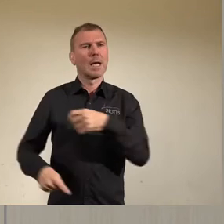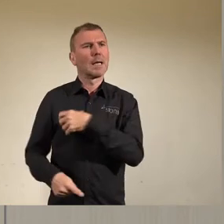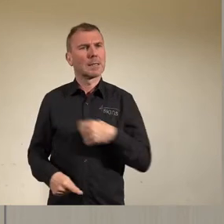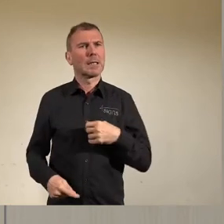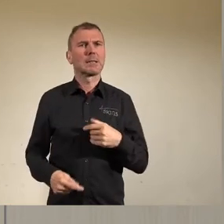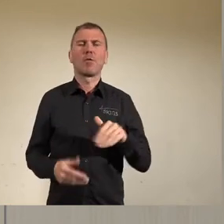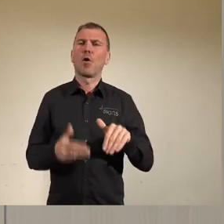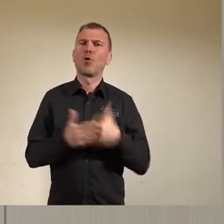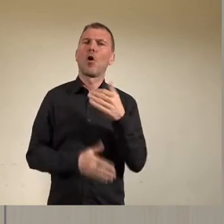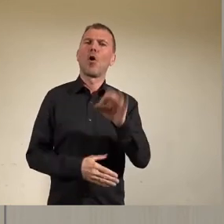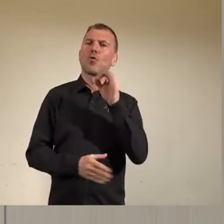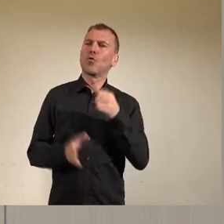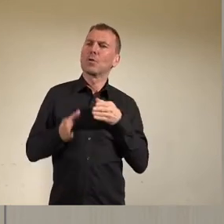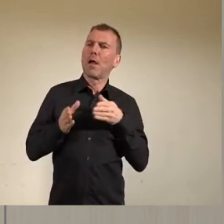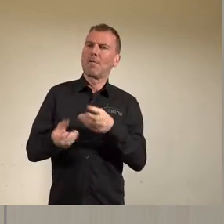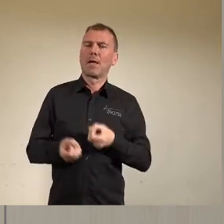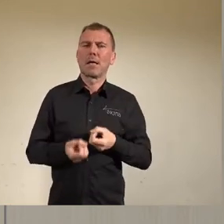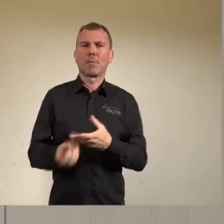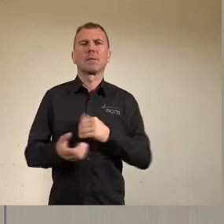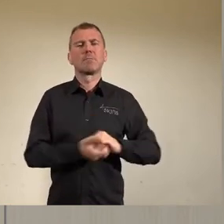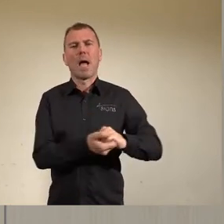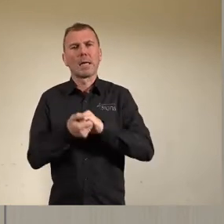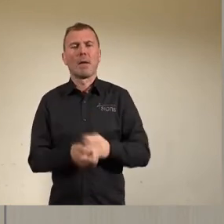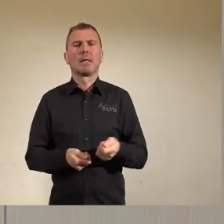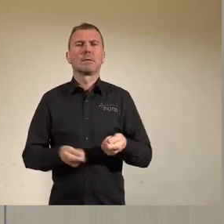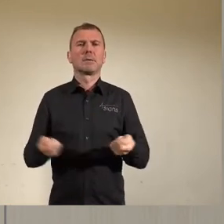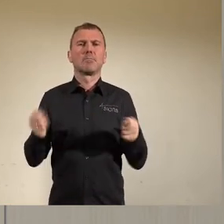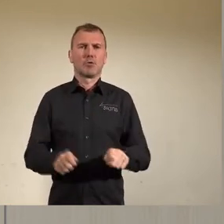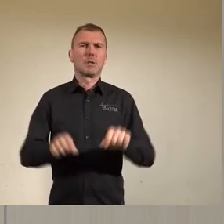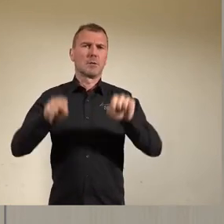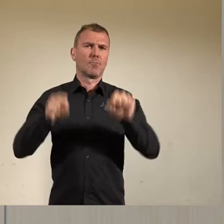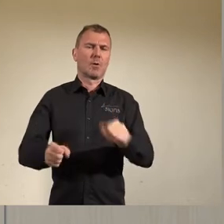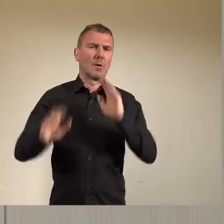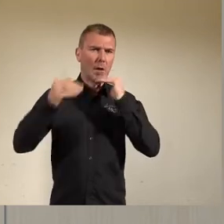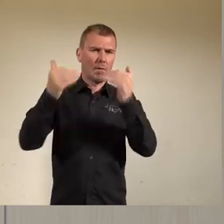auf einen guten Weg bringen und ein gemeinsames Handeln beschließen können. Vielen Dank.